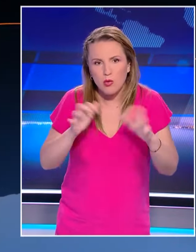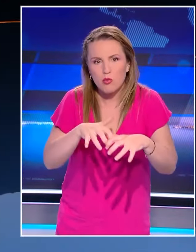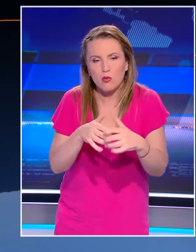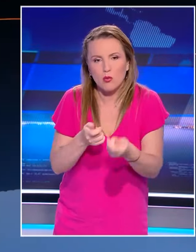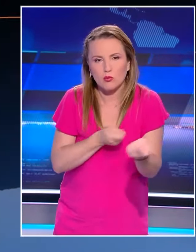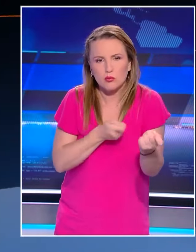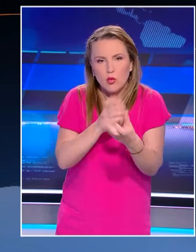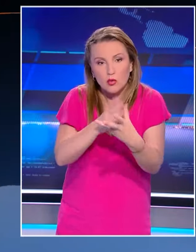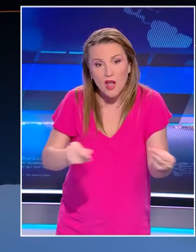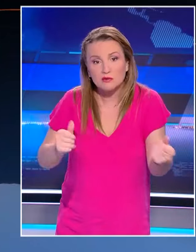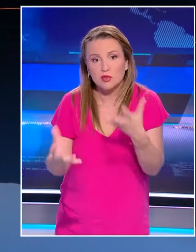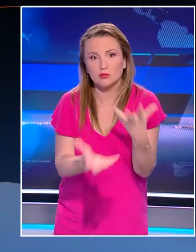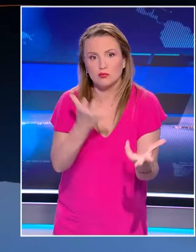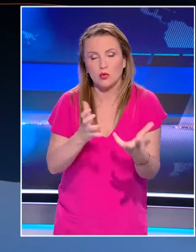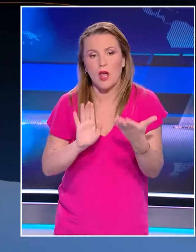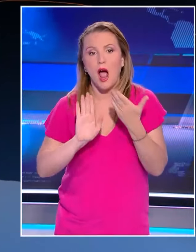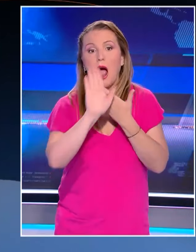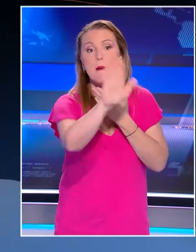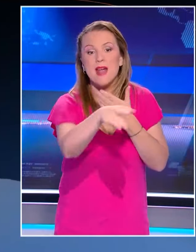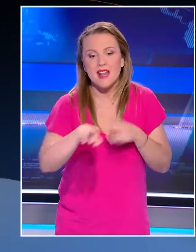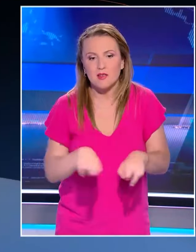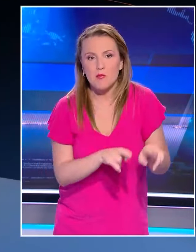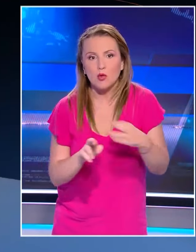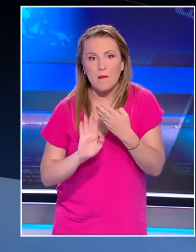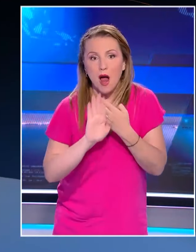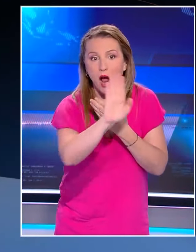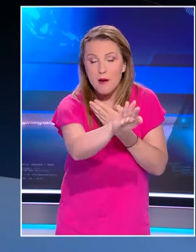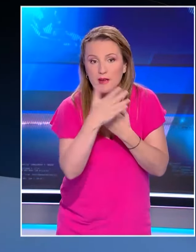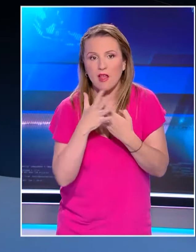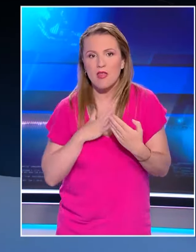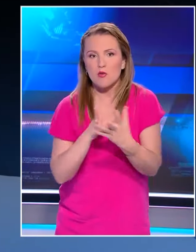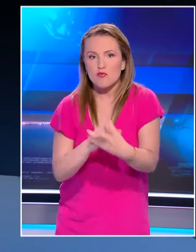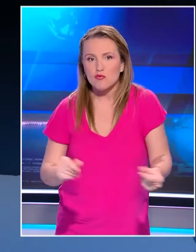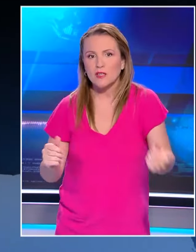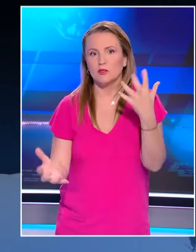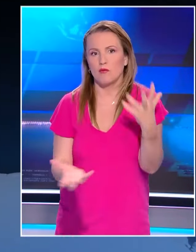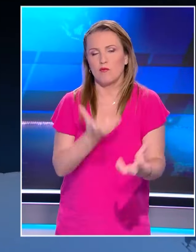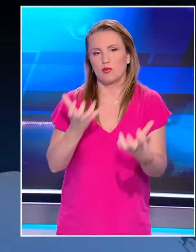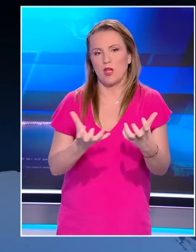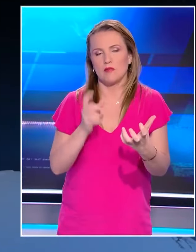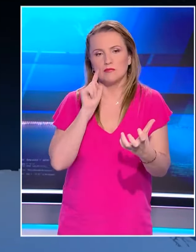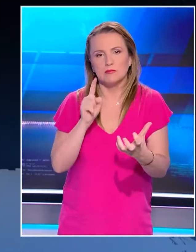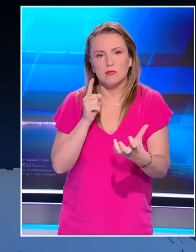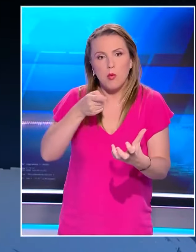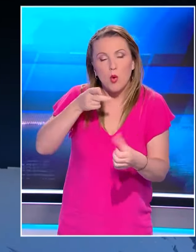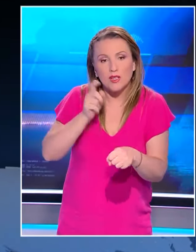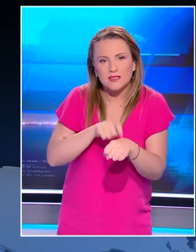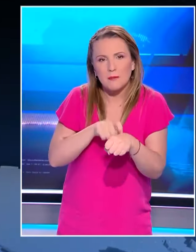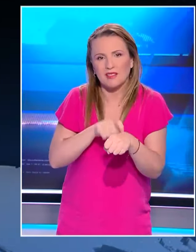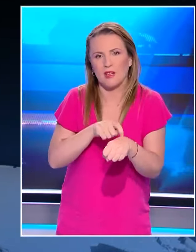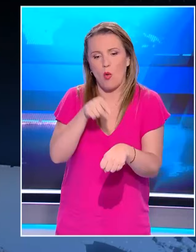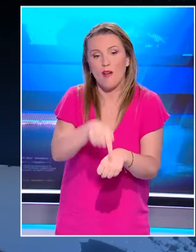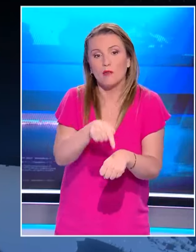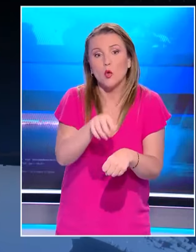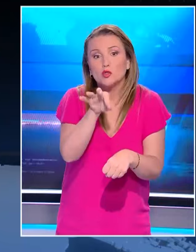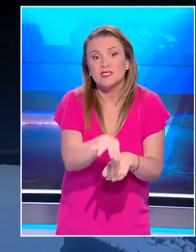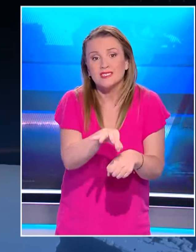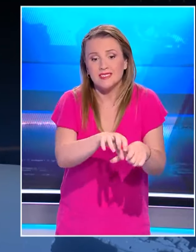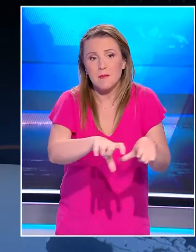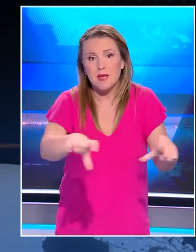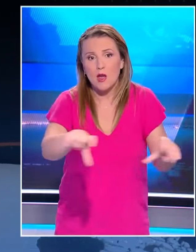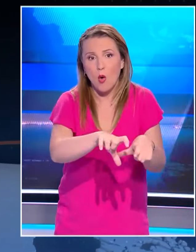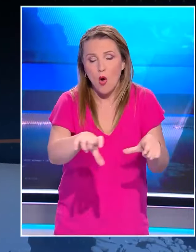επιχείρηση και από απέναντι από τη Ρεματιά να σβήσουν τη φωτιά, γιατί όπως σας είπα είναι ένα πολύ κρίσιμο, ένα κομβικό σημείο που